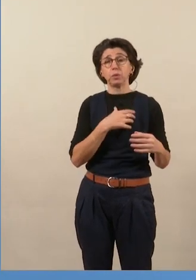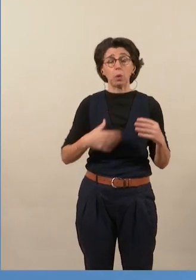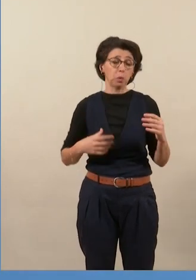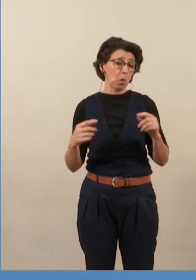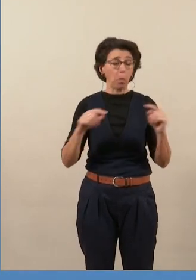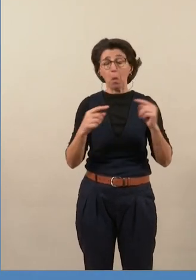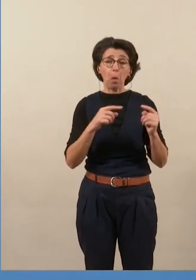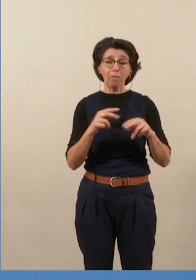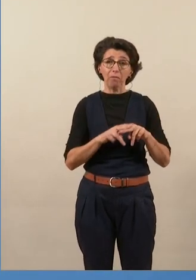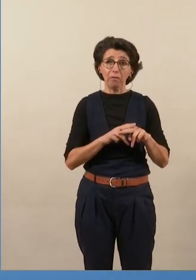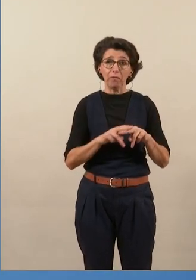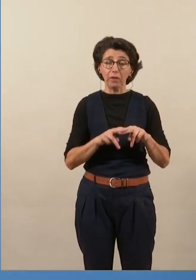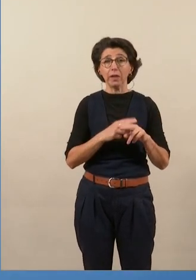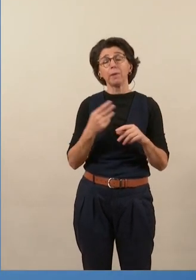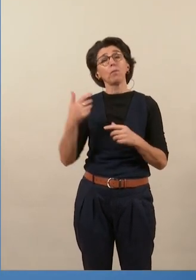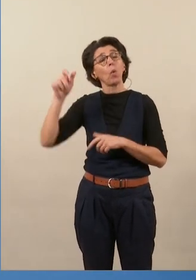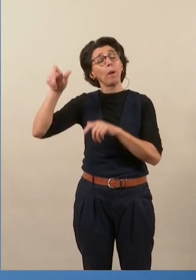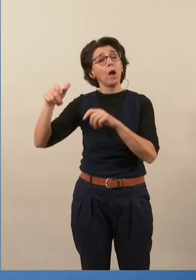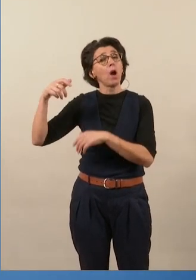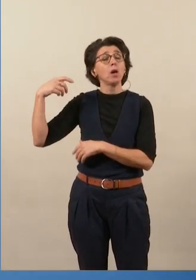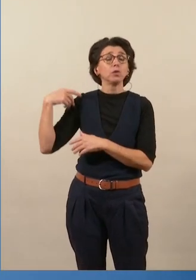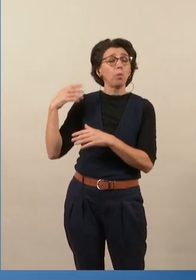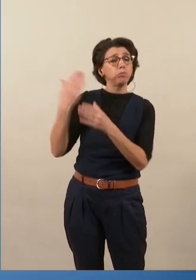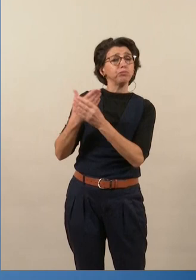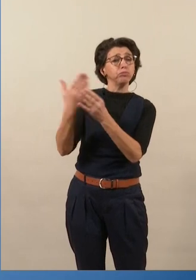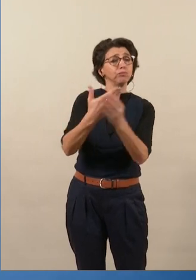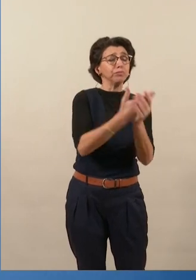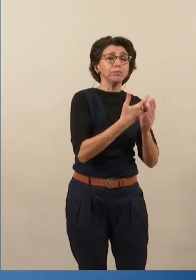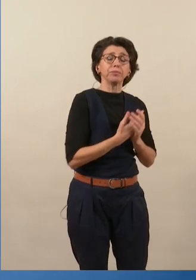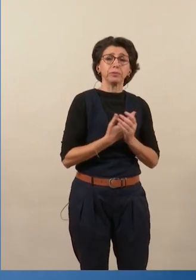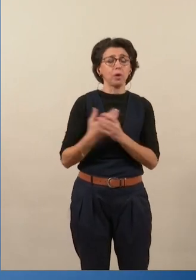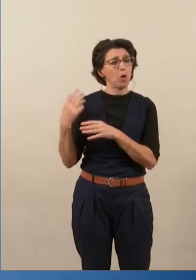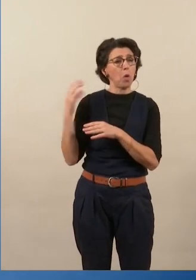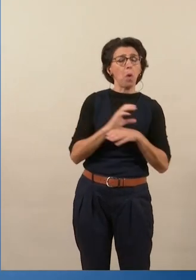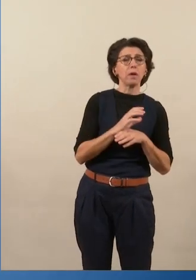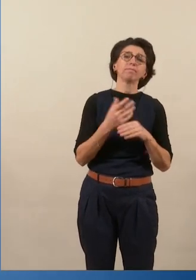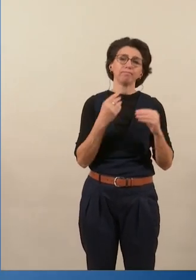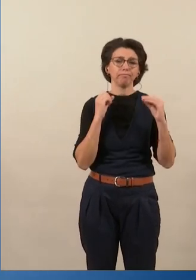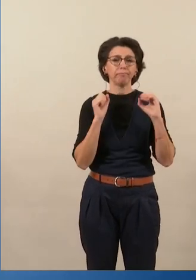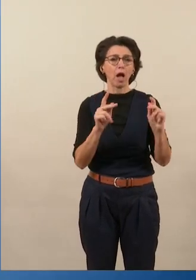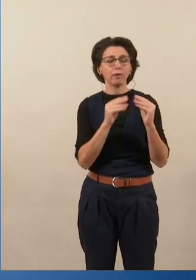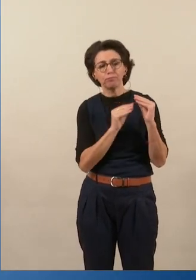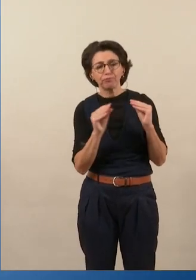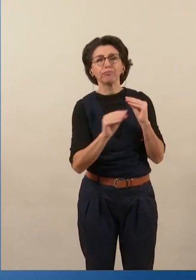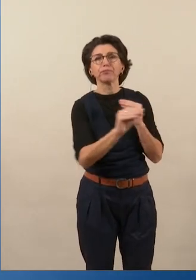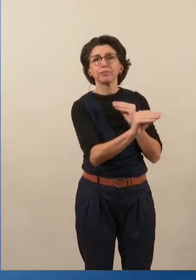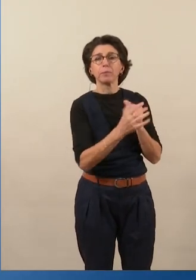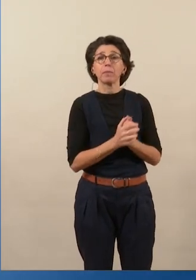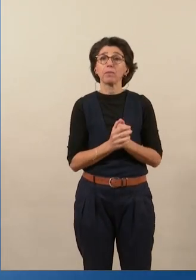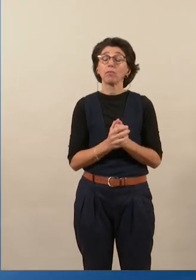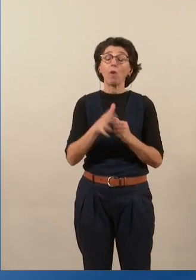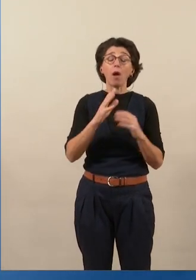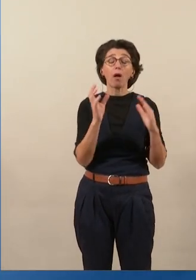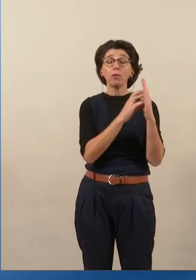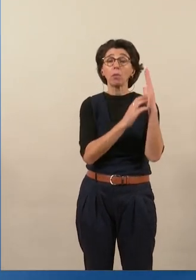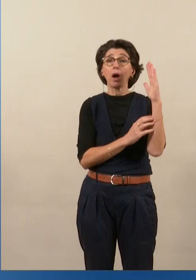conférence des présidents par d'autres groupes elles ont été reportées mais vous avez maintenu en début des délibérations fleuvve